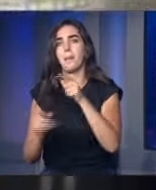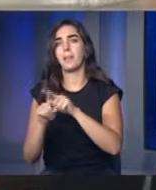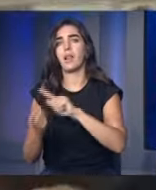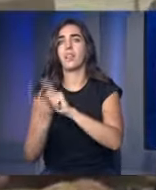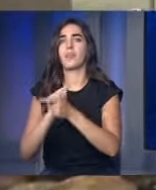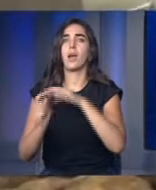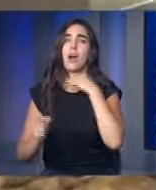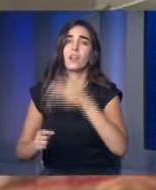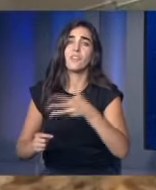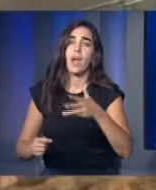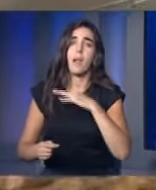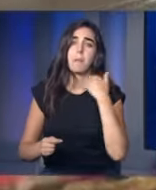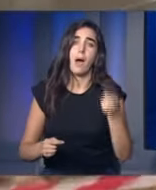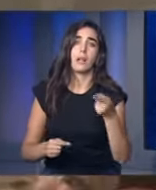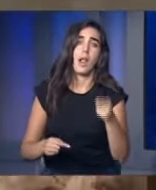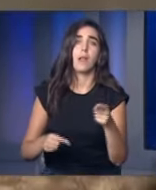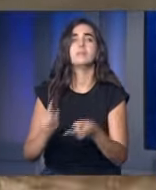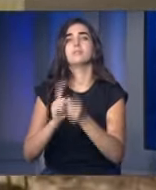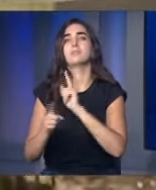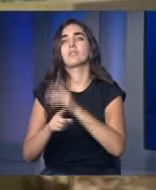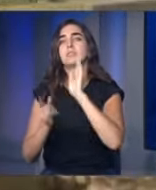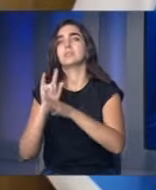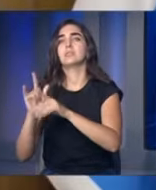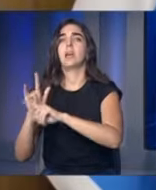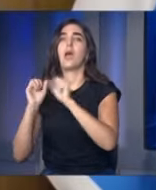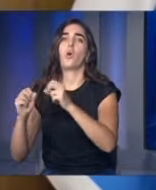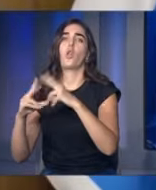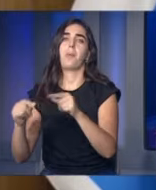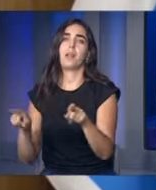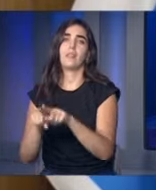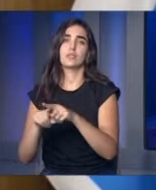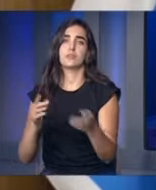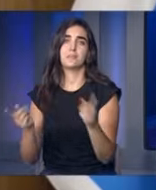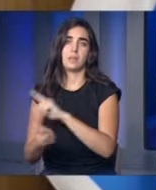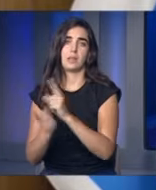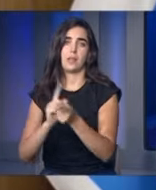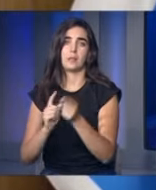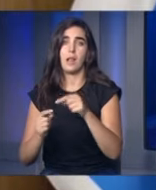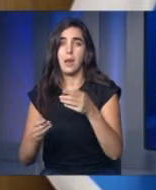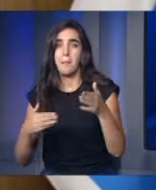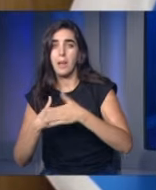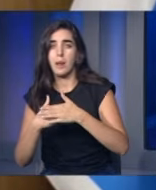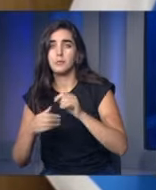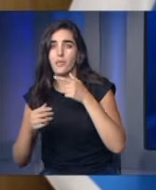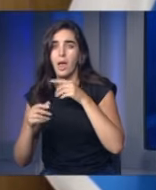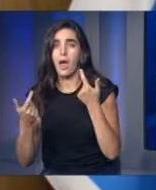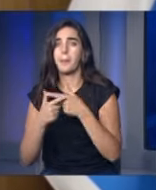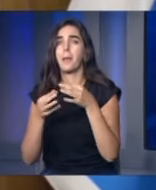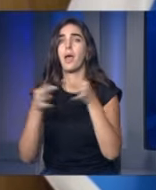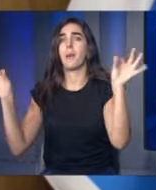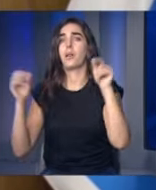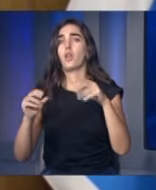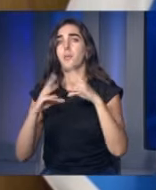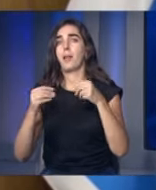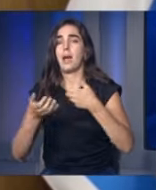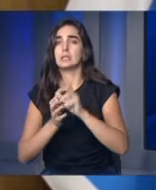مقابل الهجوم الصاروخي. موقع إكسيوس نقل عن وزير خارجيته إسرائيل كاتس أن إسرائيل تقترب من الدخول في حرب شاملة مع